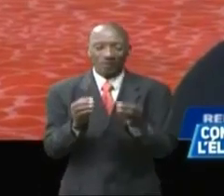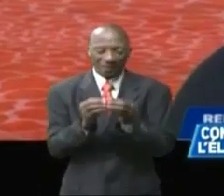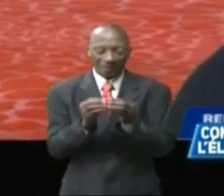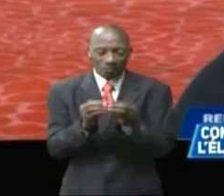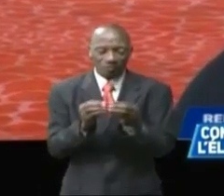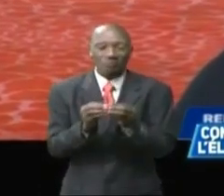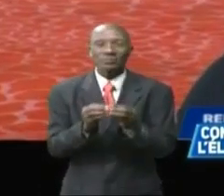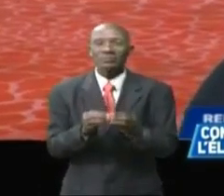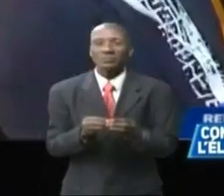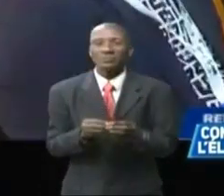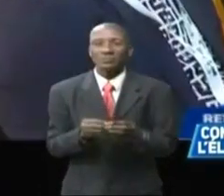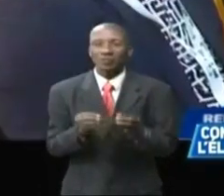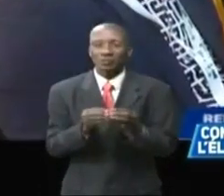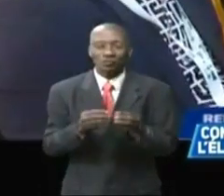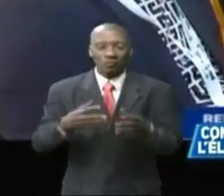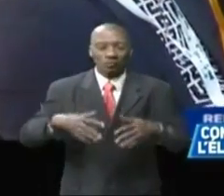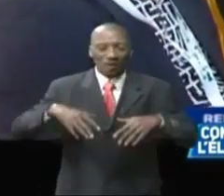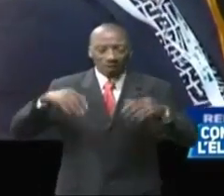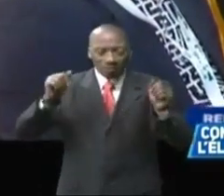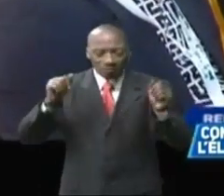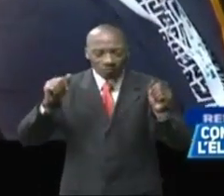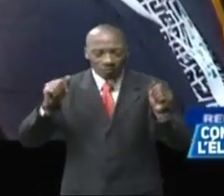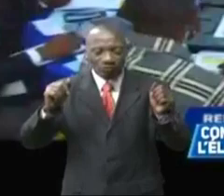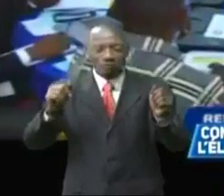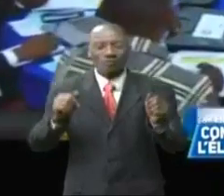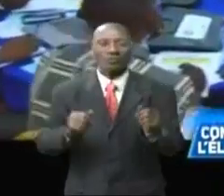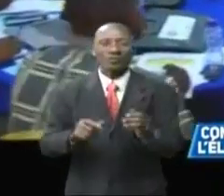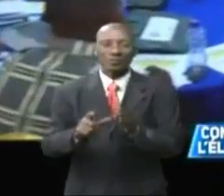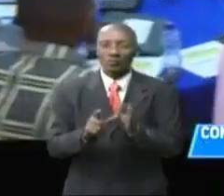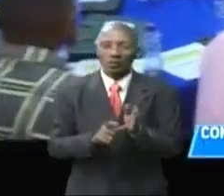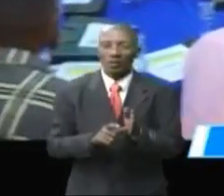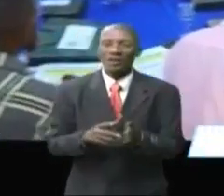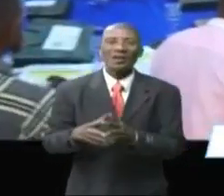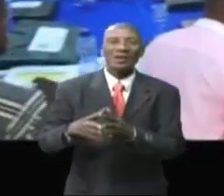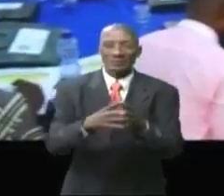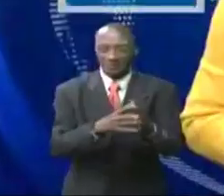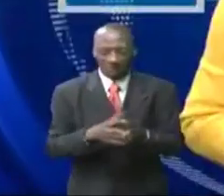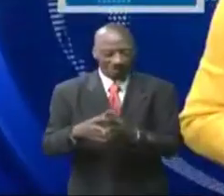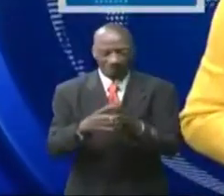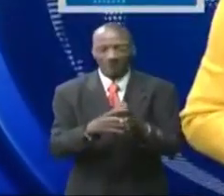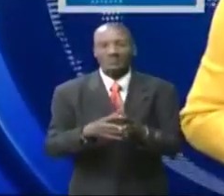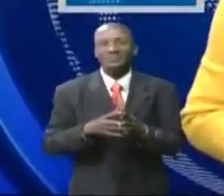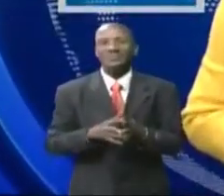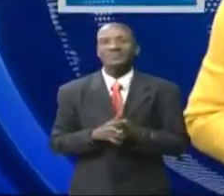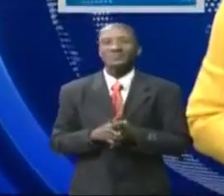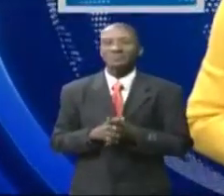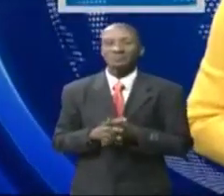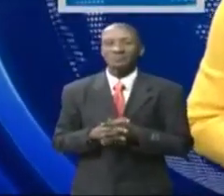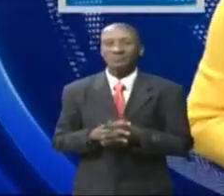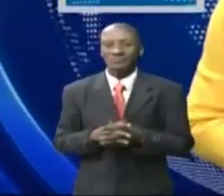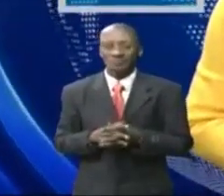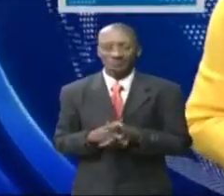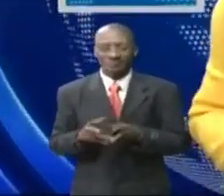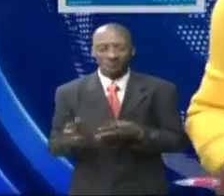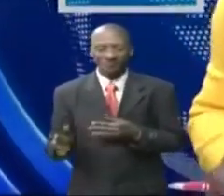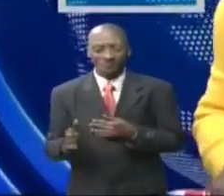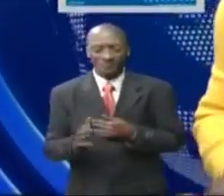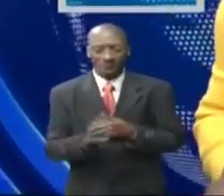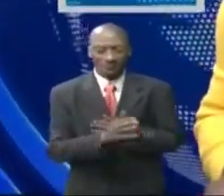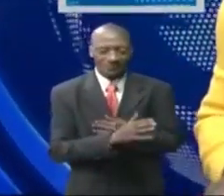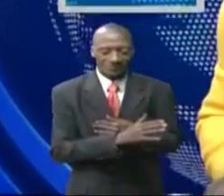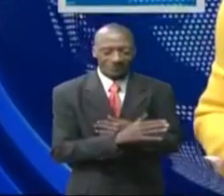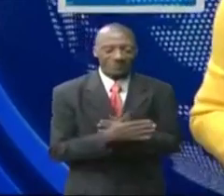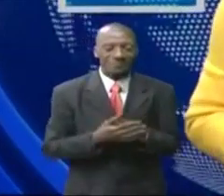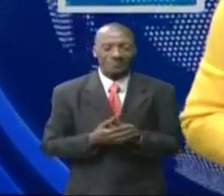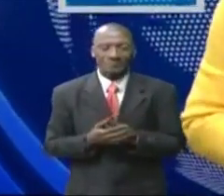conservation basée sur le droit dans le cadre de l'agenda 30-30 de la biodiversité. Sachez également que des logements décents